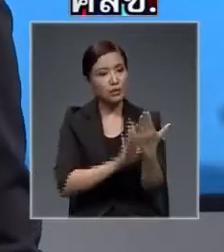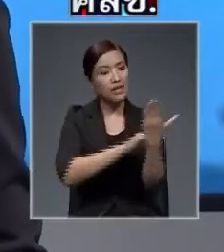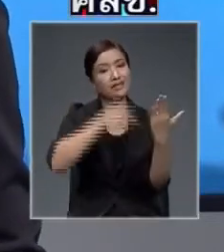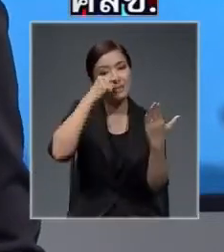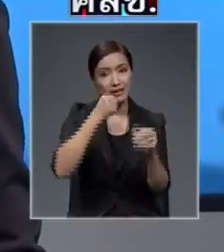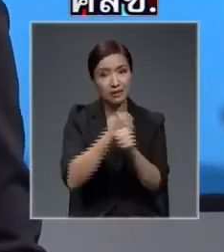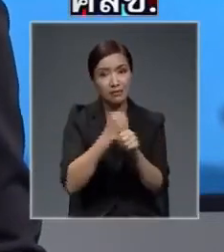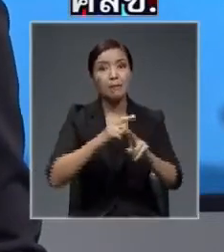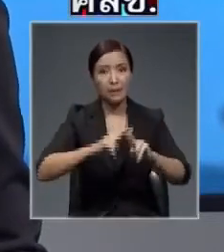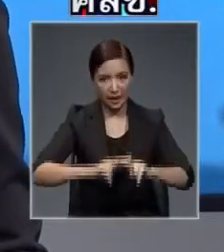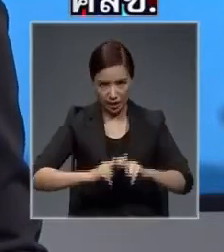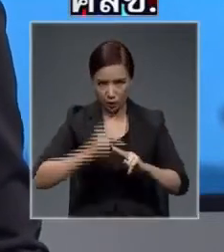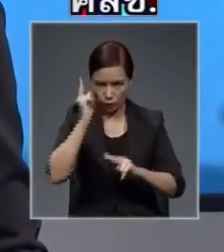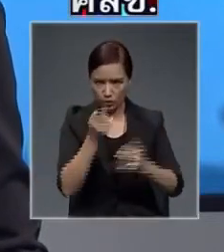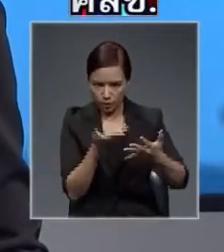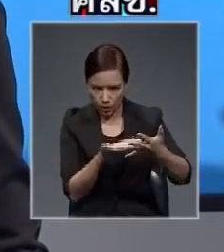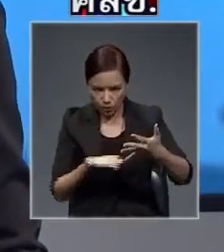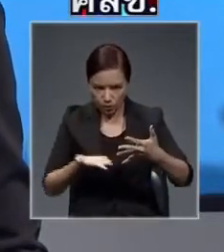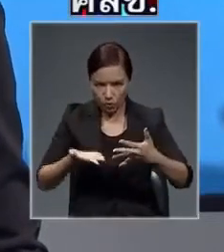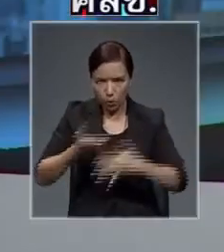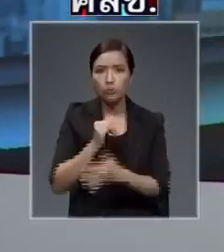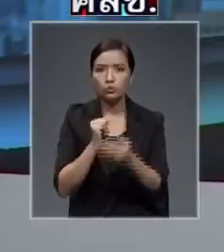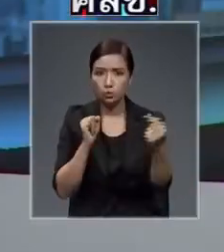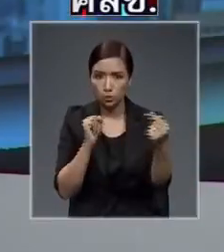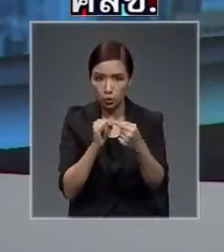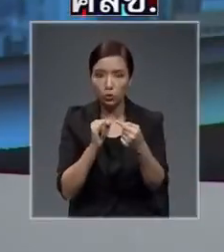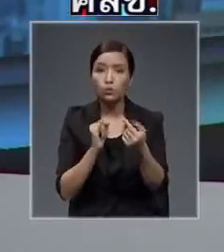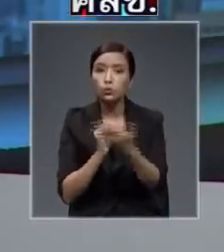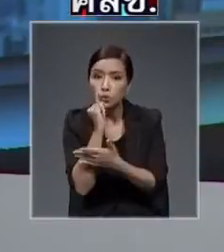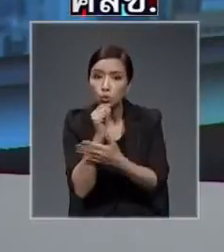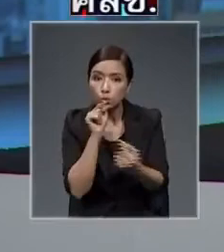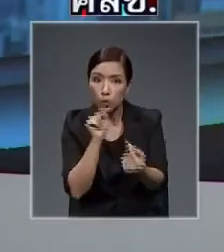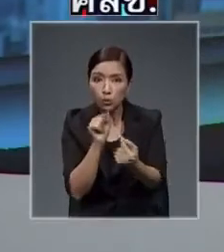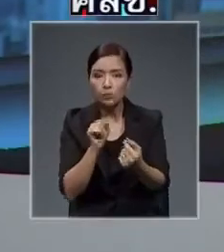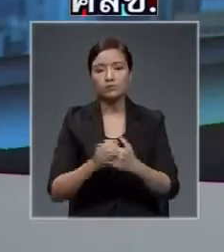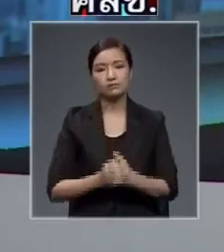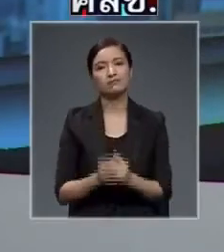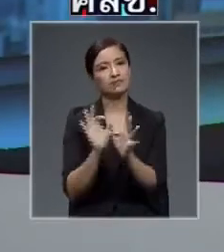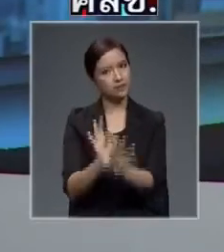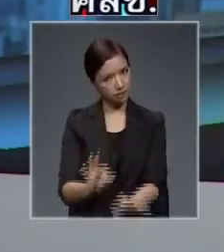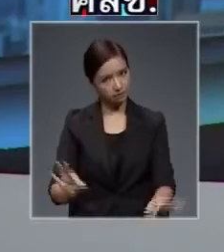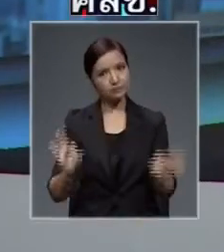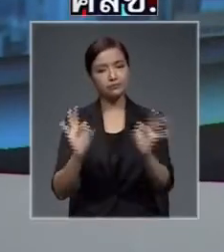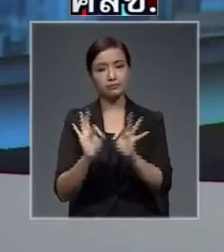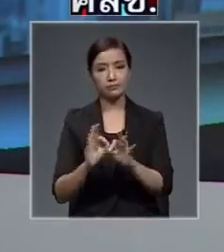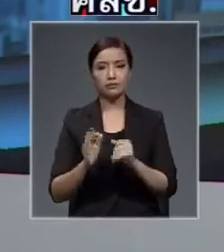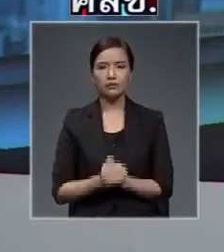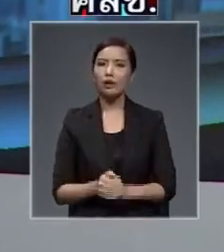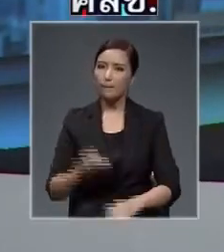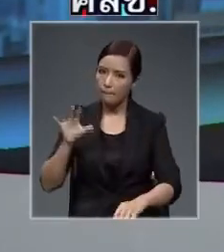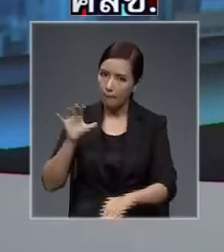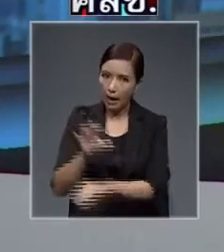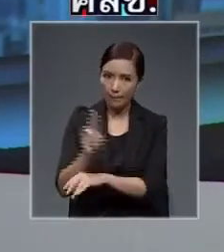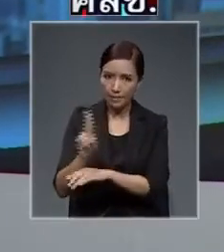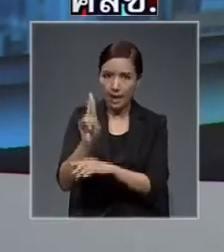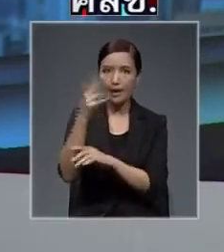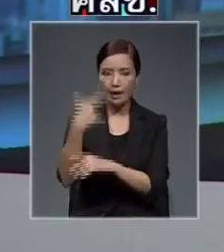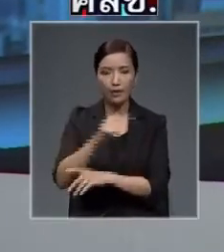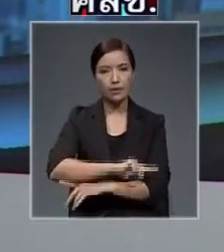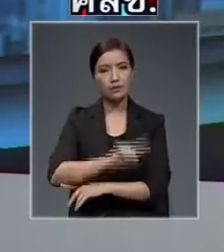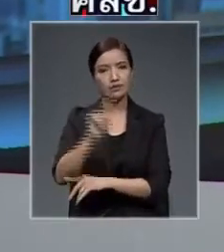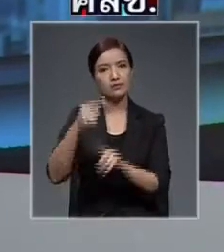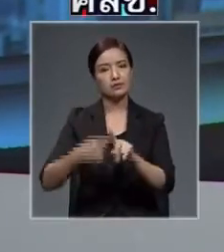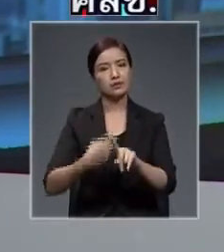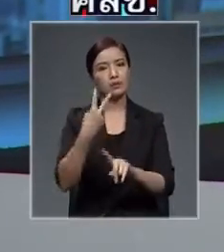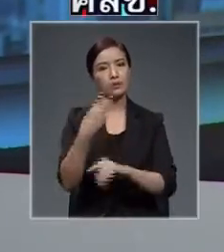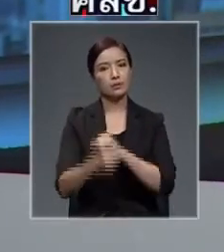ที่ถูกต้องก่อน ค่ะค่ะแล้วตอนนี้อย่างที่แจ้งไปว่าเริ่มบังคับใช้1กุมภาพันธ์2560